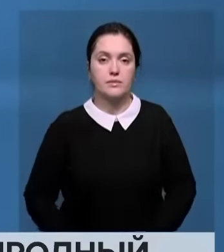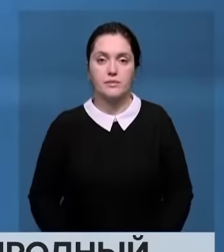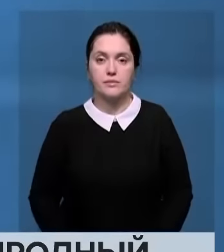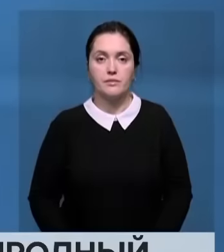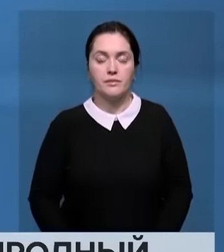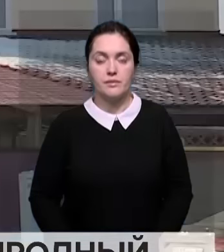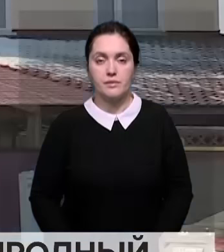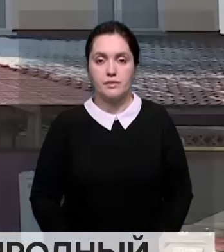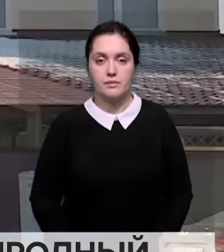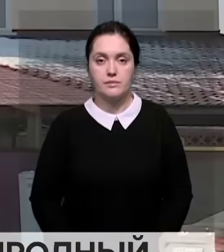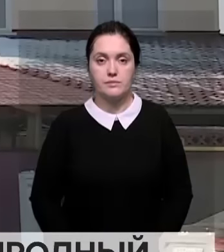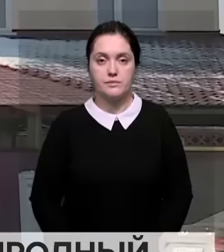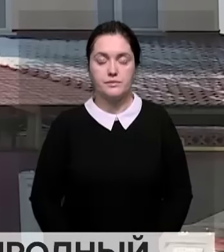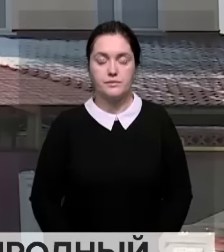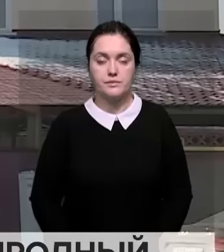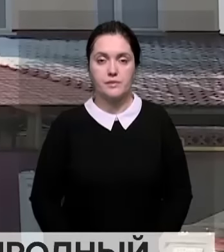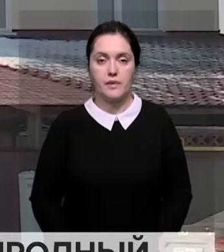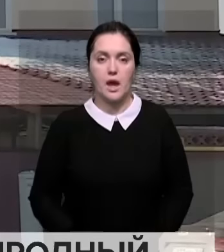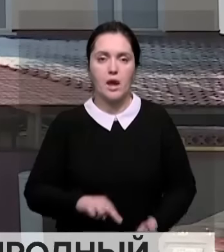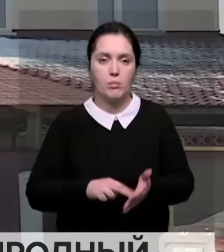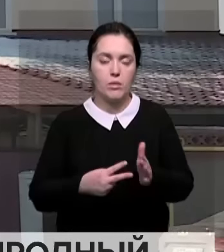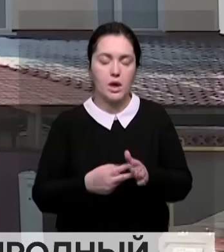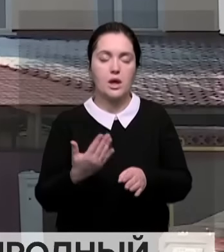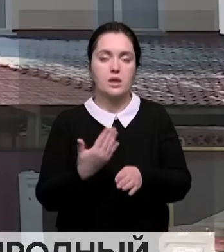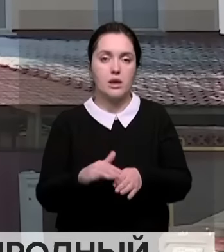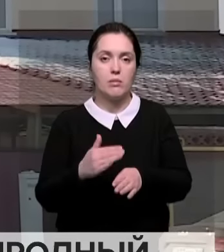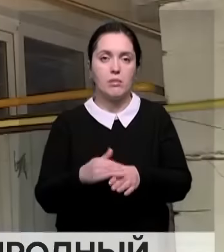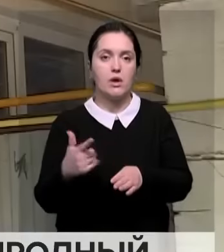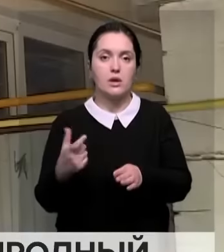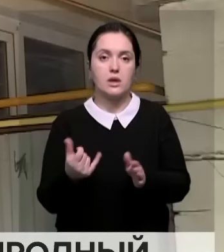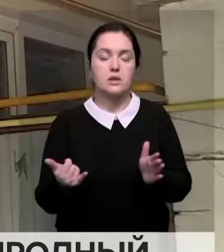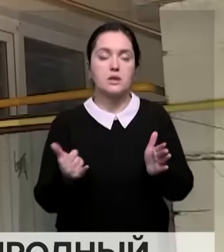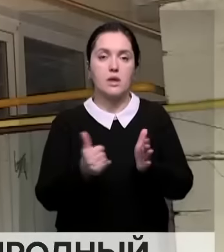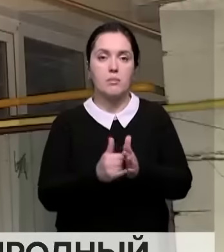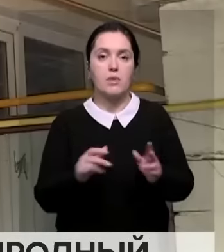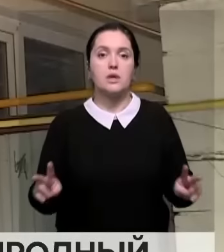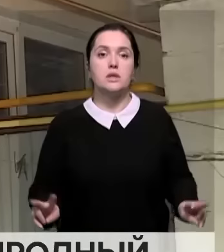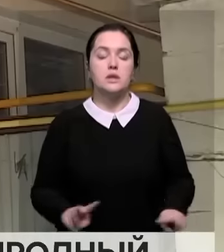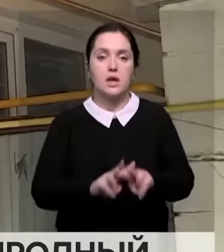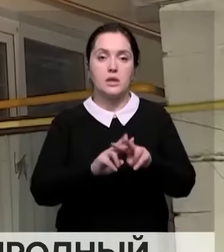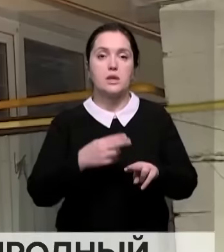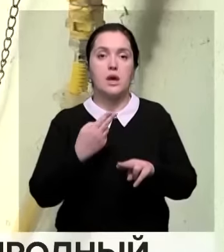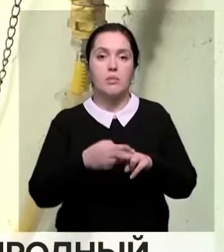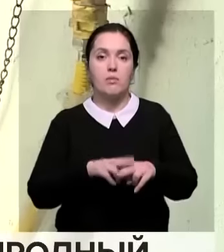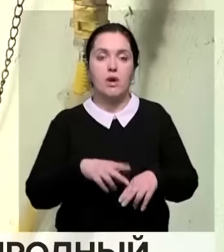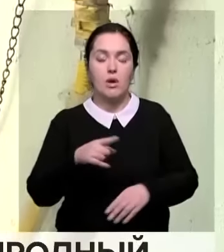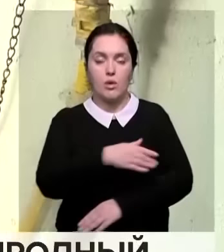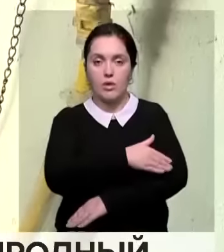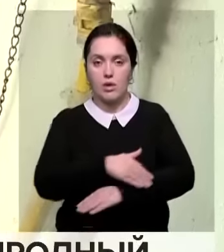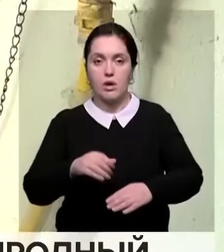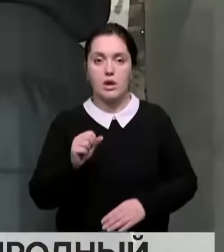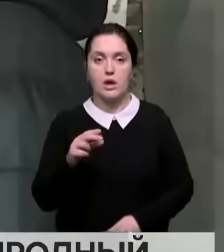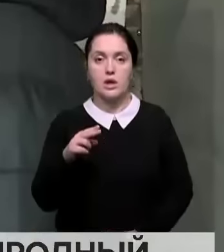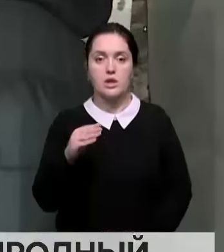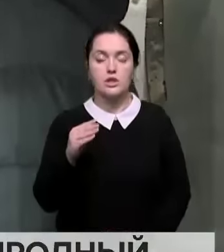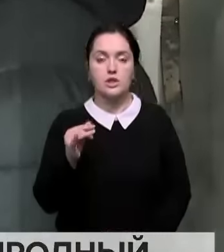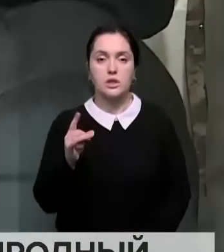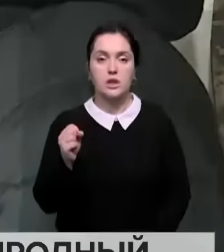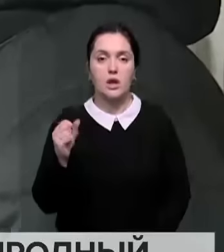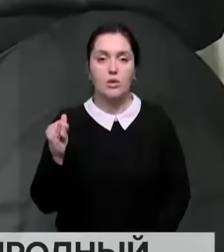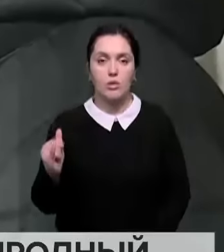расскажет. Планомерная газификация жилых массивов продолжается в столице. Среди абонентов – жители улицы Актамбердежирау.